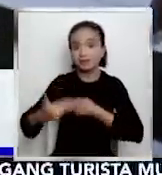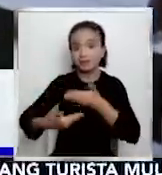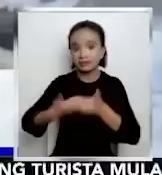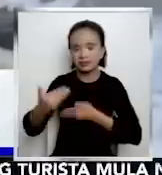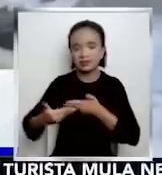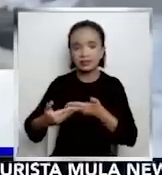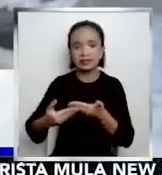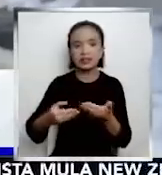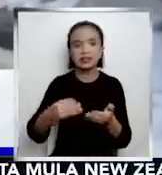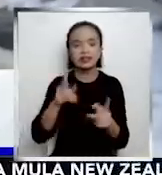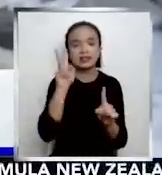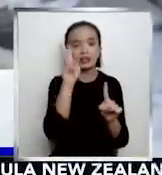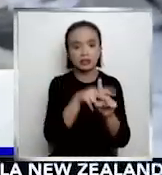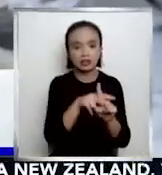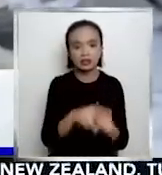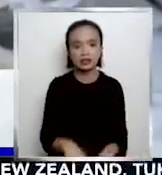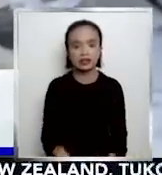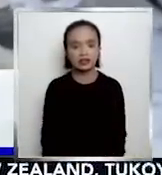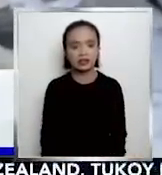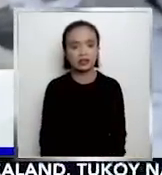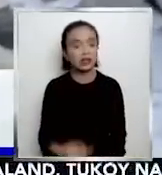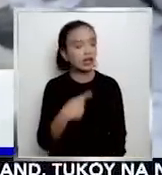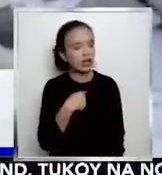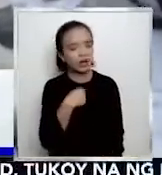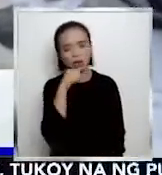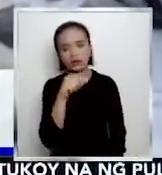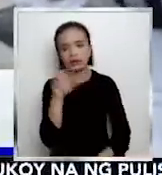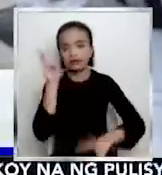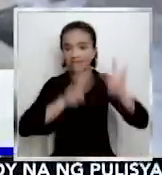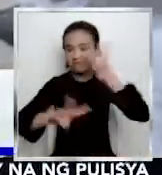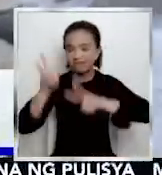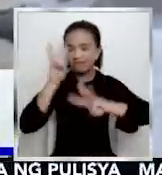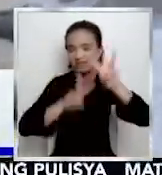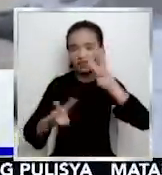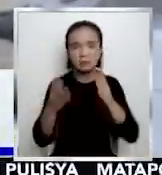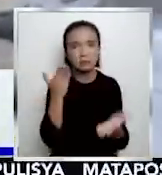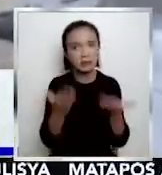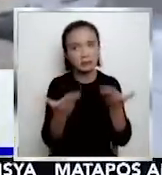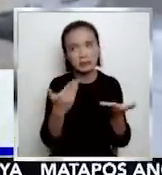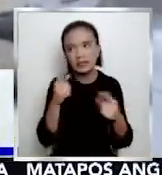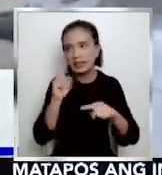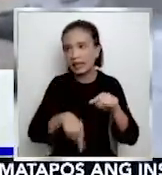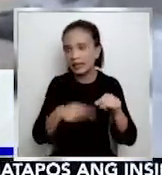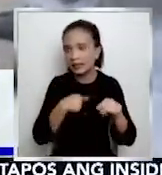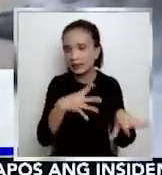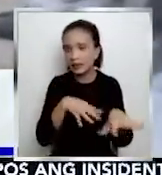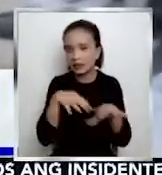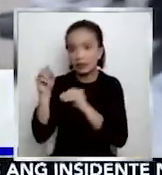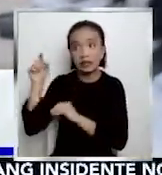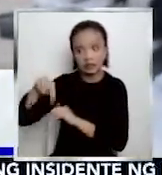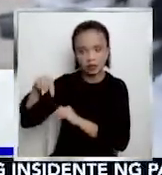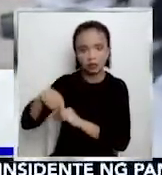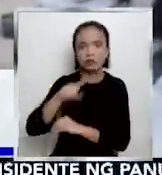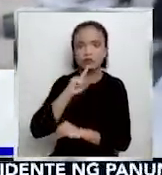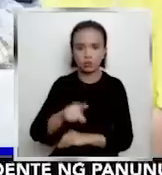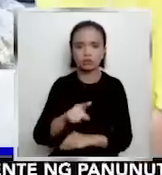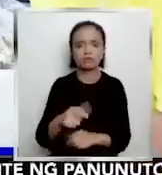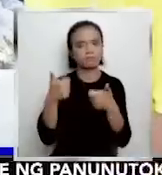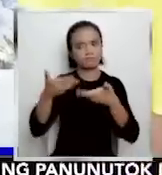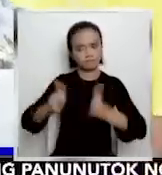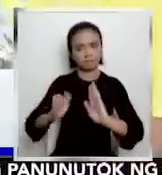aplikasyon. Hindi na ako mangangamba na baka hindi ako makaalis. Dito talaga, legal na talaga. Hindi naman